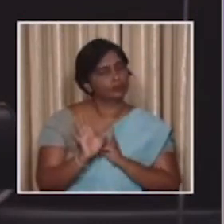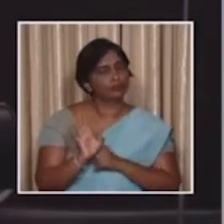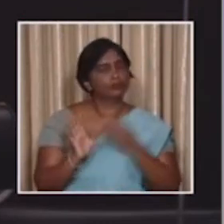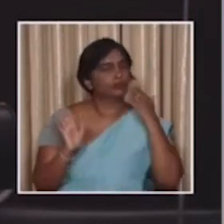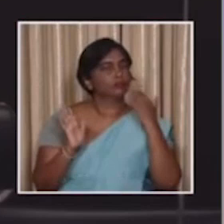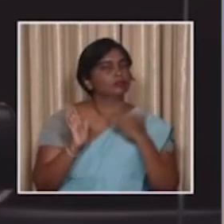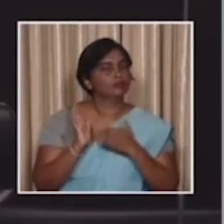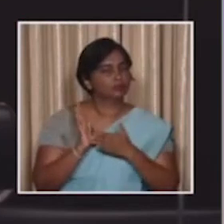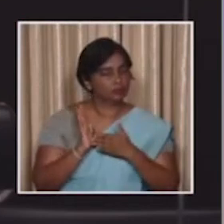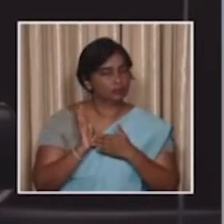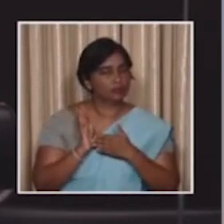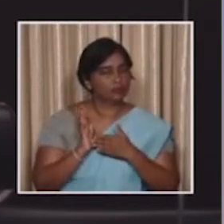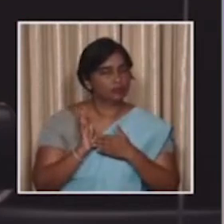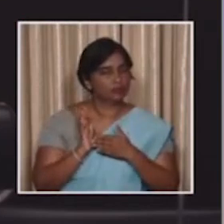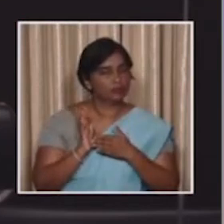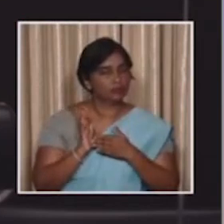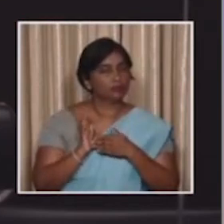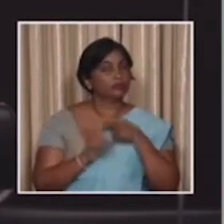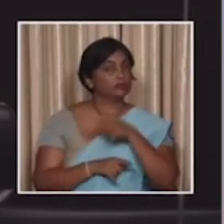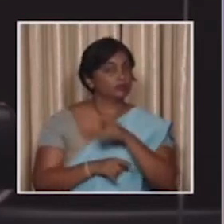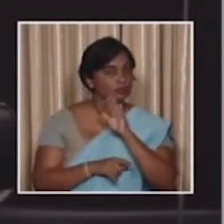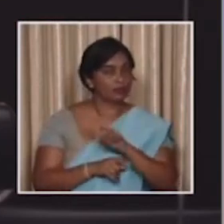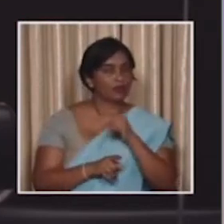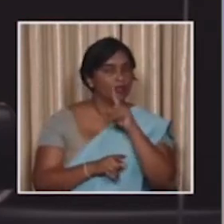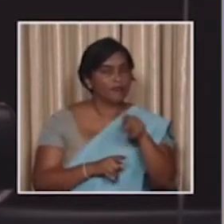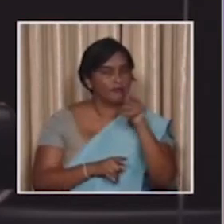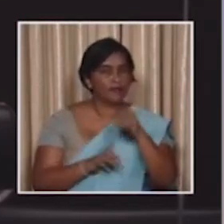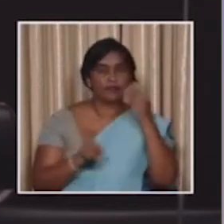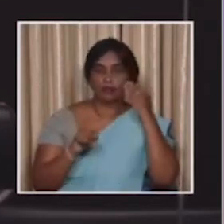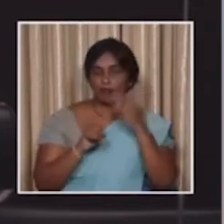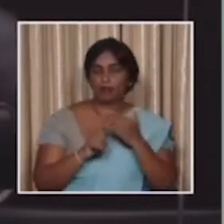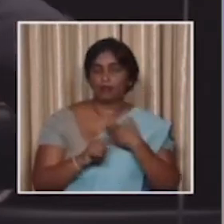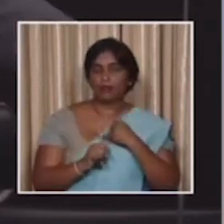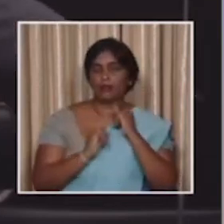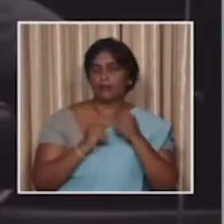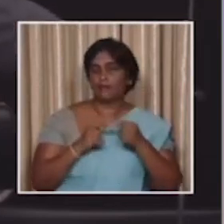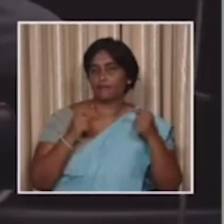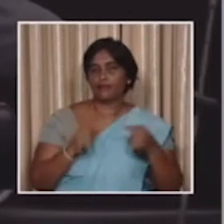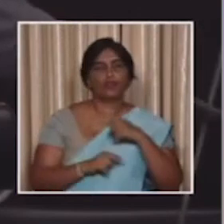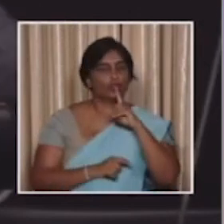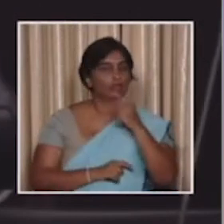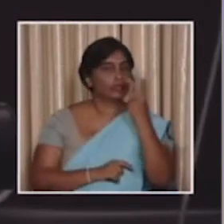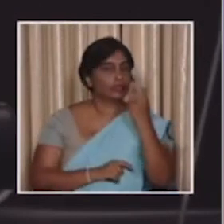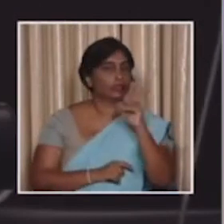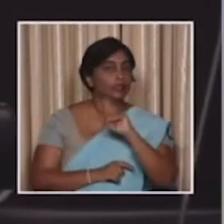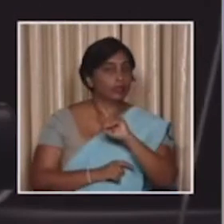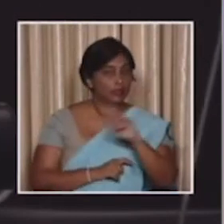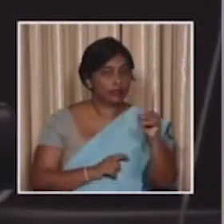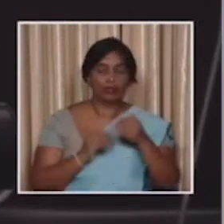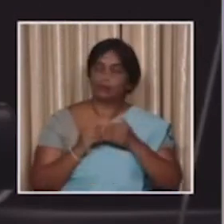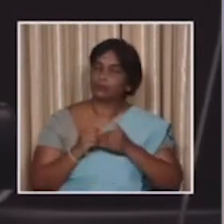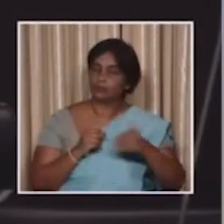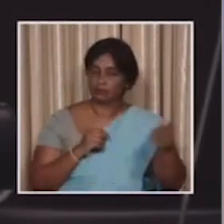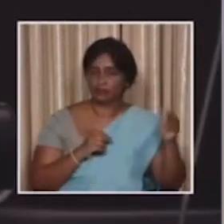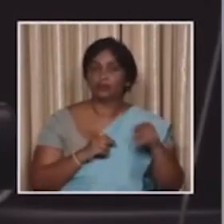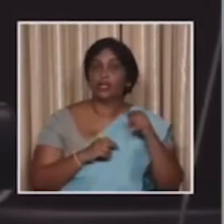இடம்பெற்ற 2024 வரவு செலவு திட்டத்தின் 2ம் வாசிப்பு மீதான 2ம் நாள் விவாதத்தில் உரையாற்றுகையில் அவர்